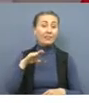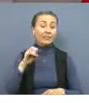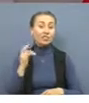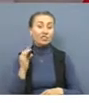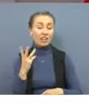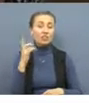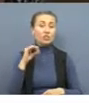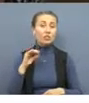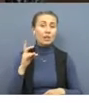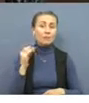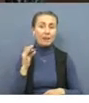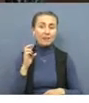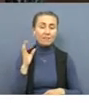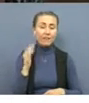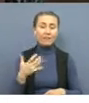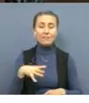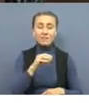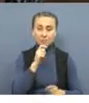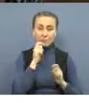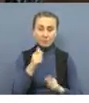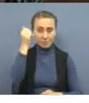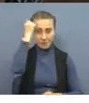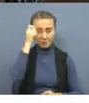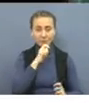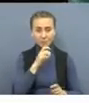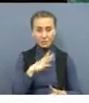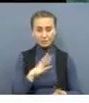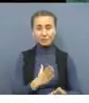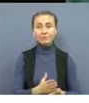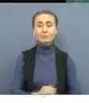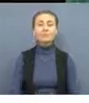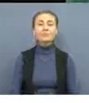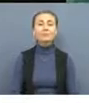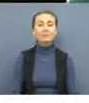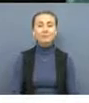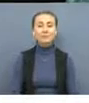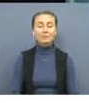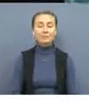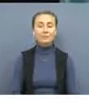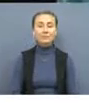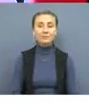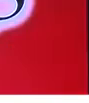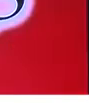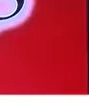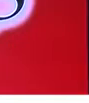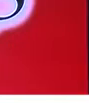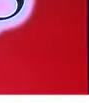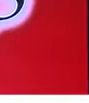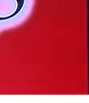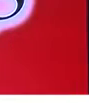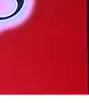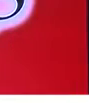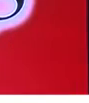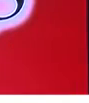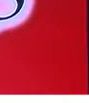Шукибаева. Всем участникам были вручены памятные подарки. Сания Хуржасарова, Айгуль Мырзагалихазы, Василий Вережников, Шохан Таукиев,